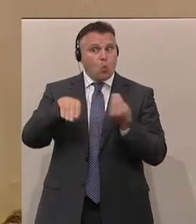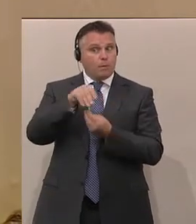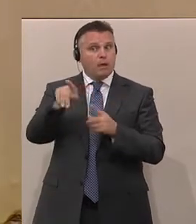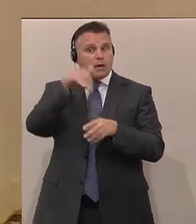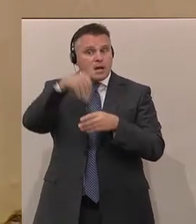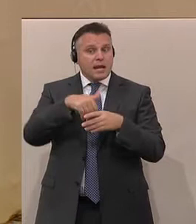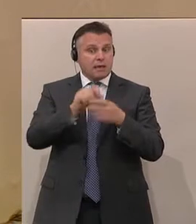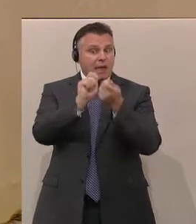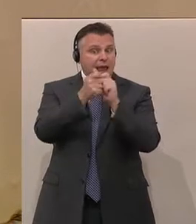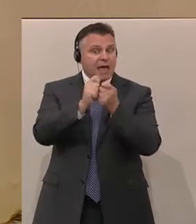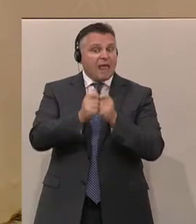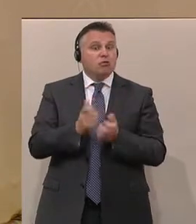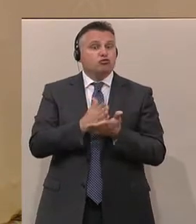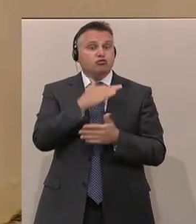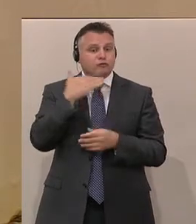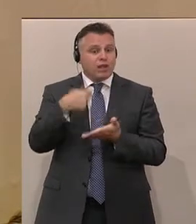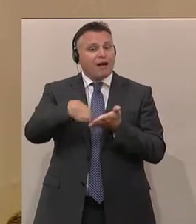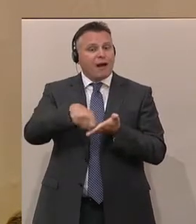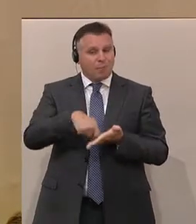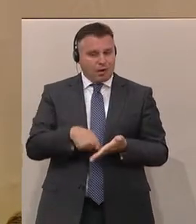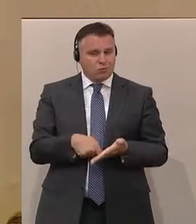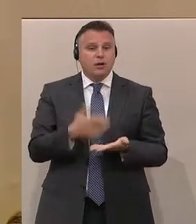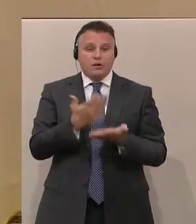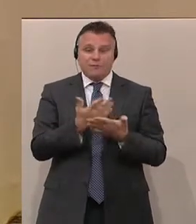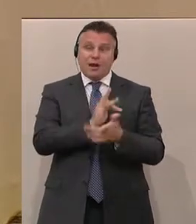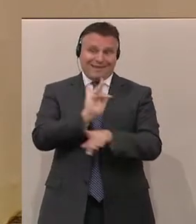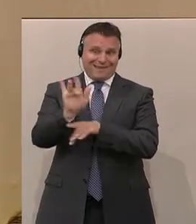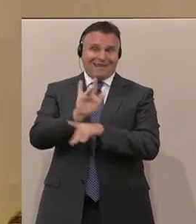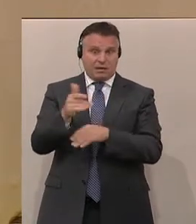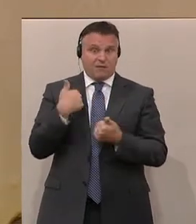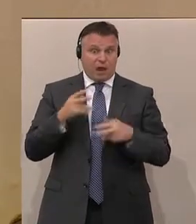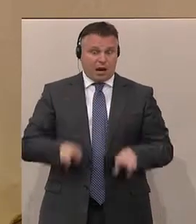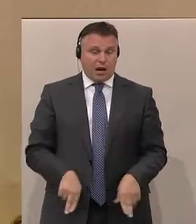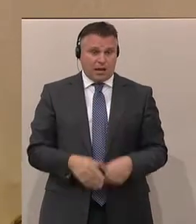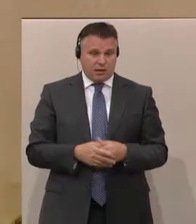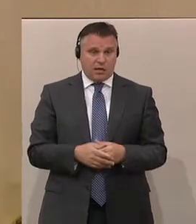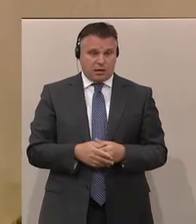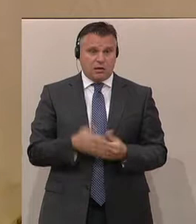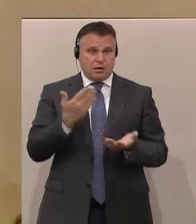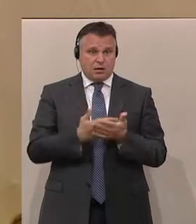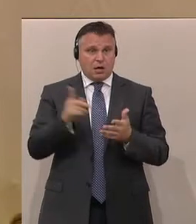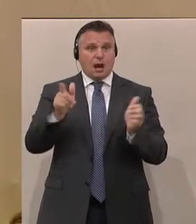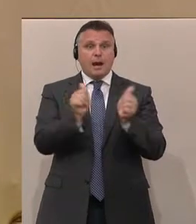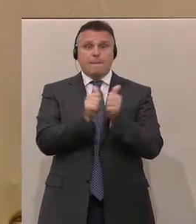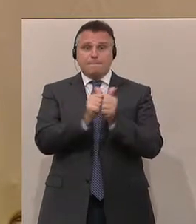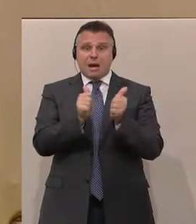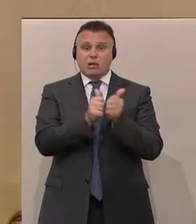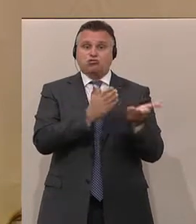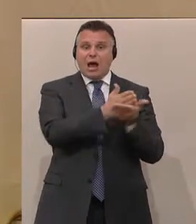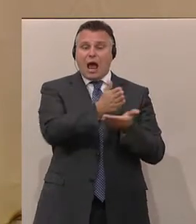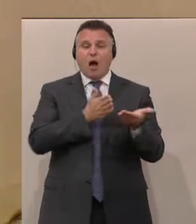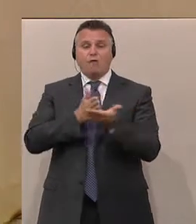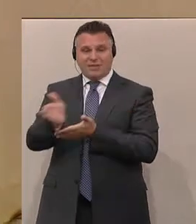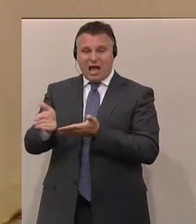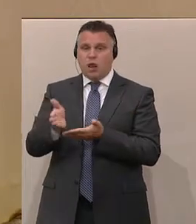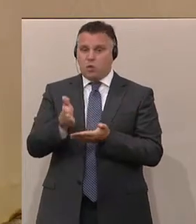signifikanten Veränderungen für diesen Vorschlag gegeben. Und die hat es gegeben, weil die Kritik auch gerechtfertigt war. Unter anderem auch, weil die partnerschaftliche Aufteilung von